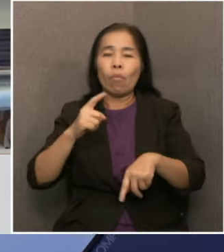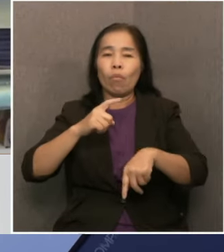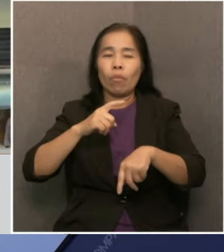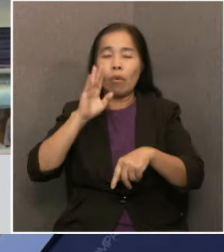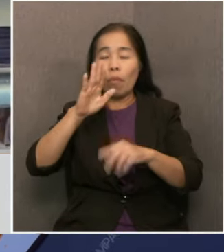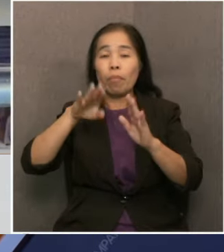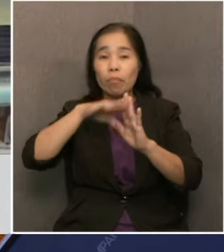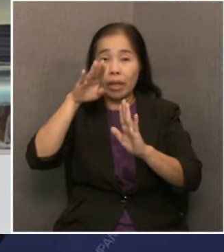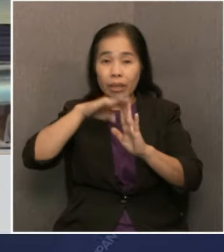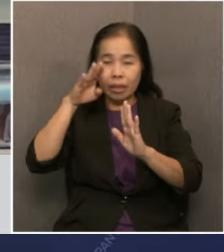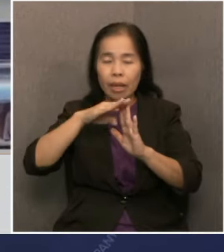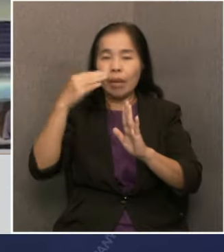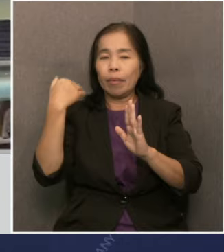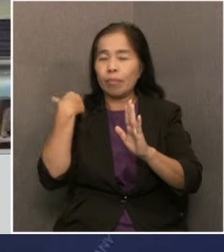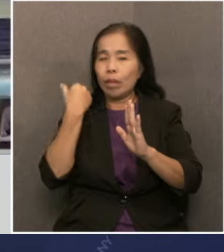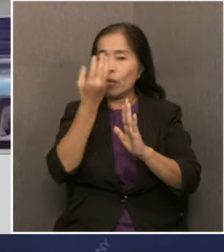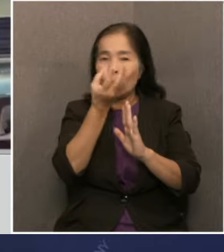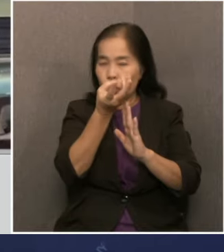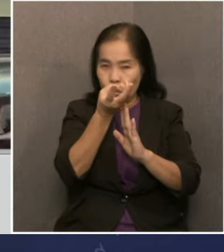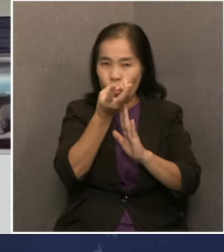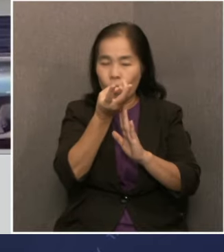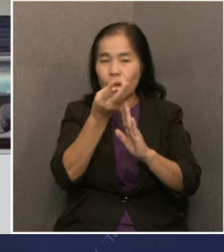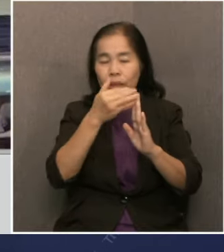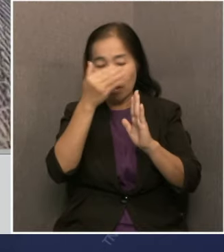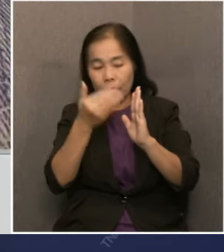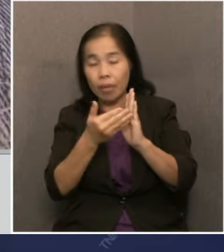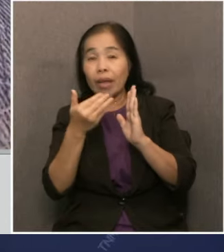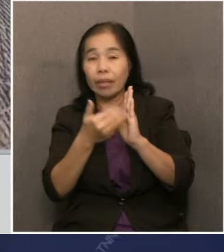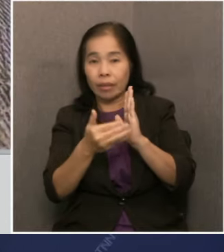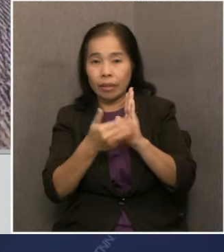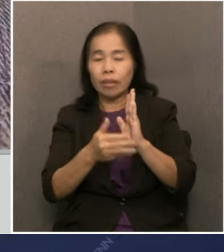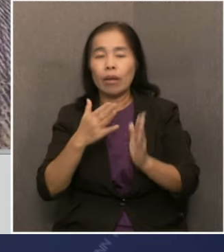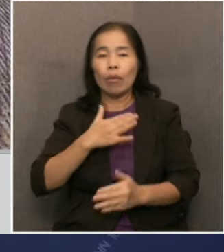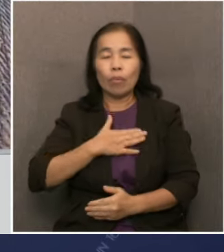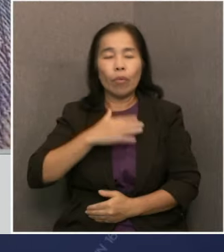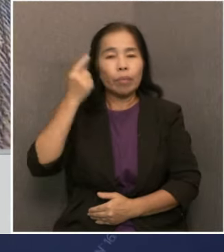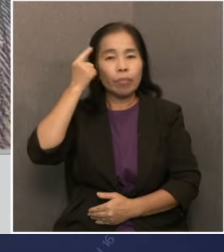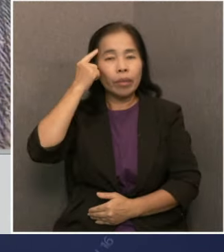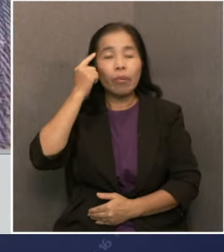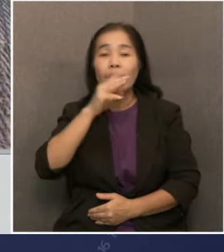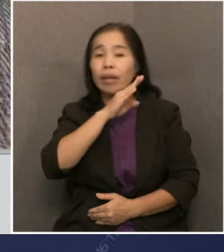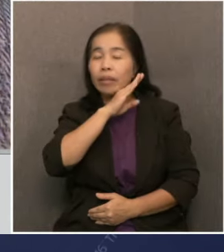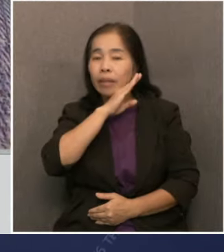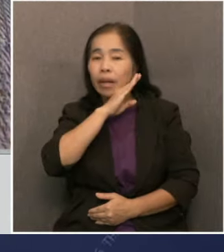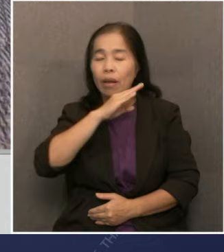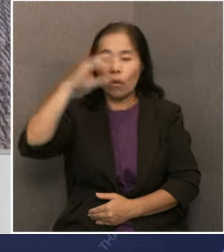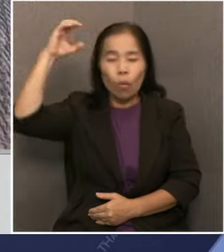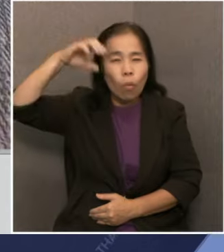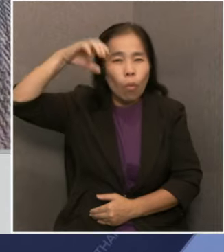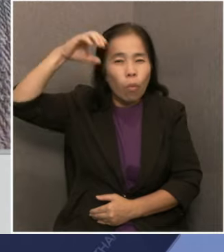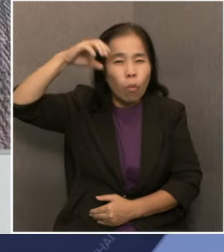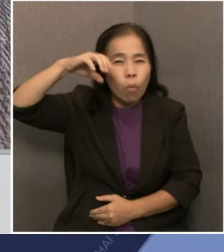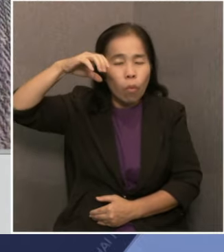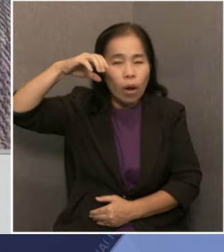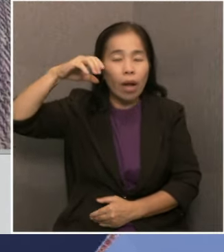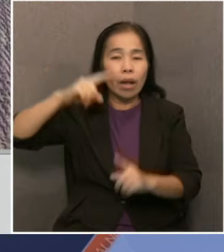ุ attractedฉนั้ก็ผมคิดว่า เมื่อนฝนจะตกนกขึ้นคำถ